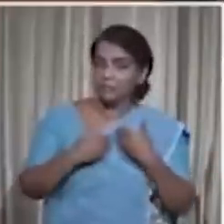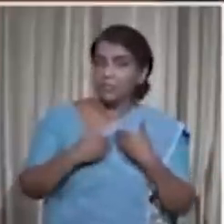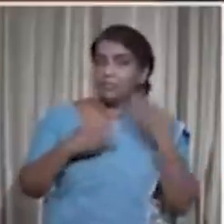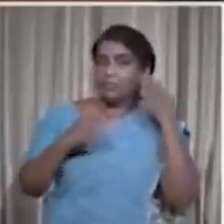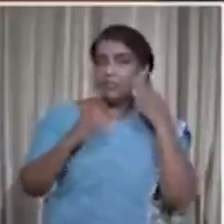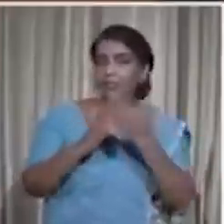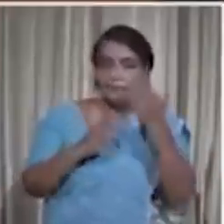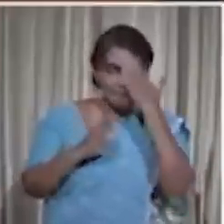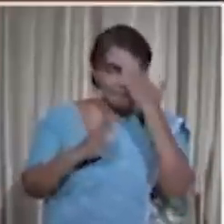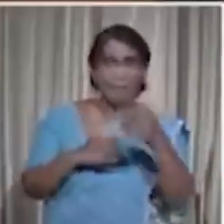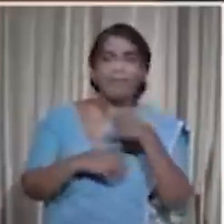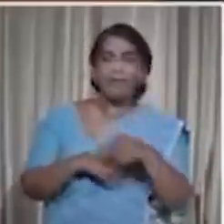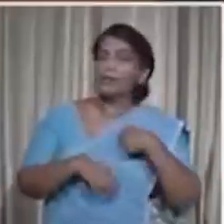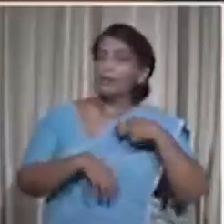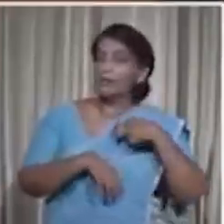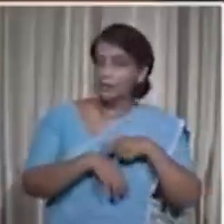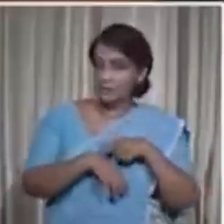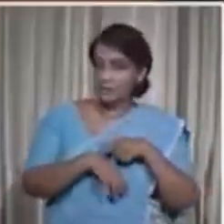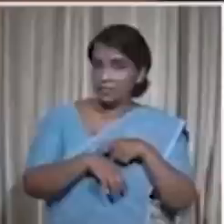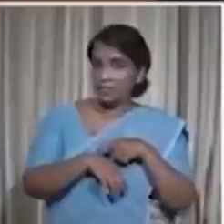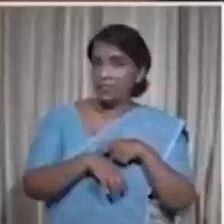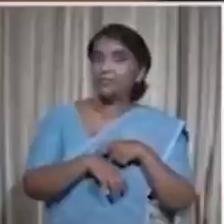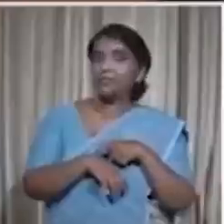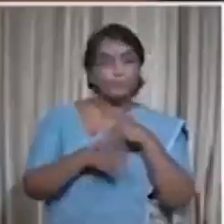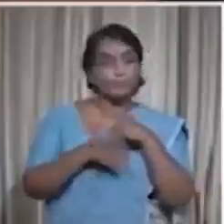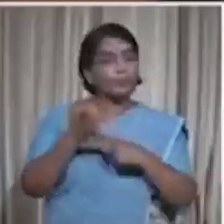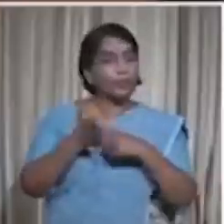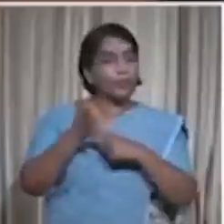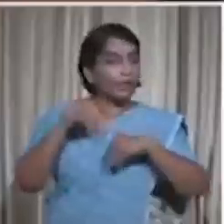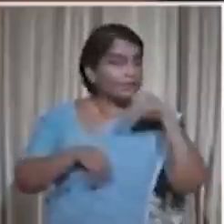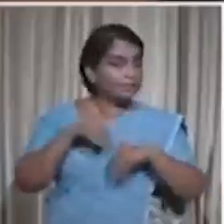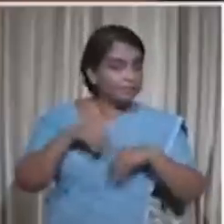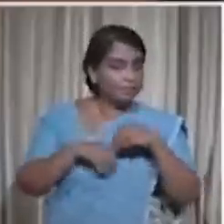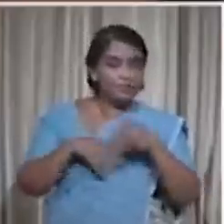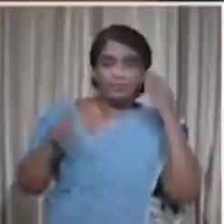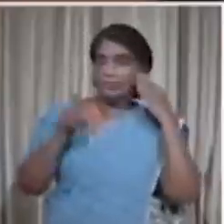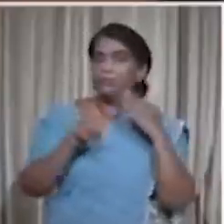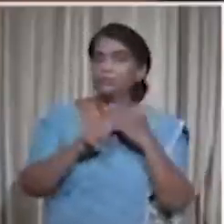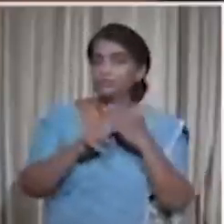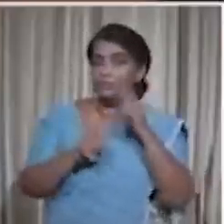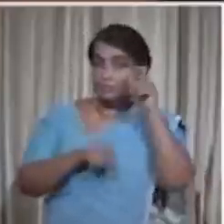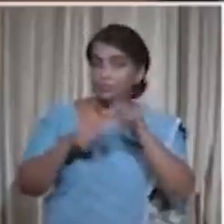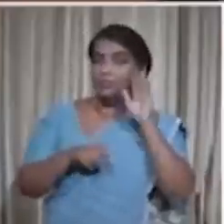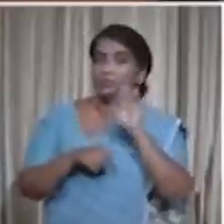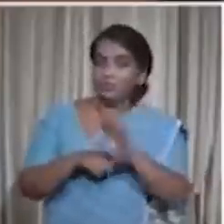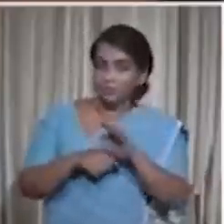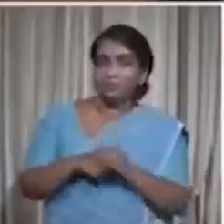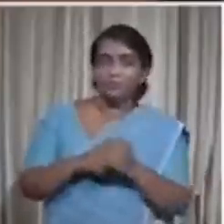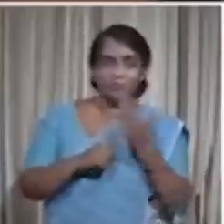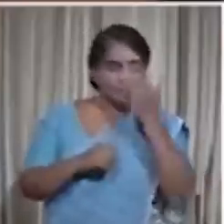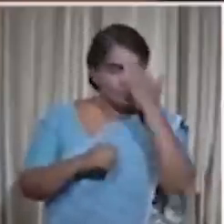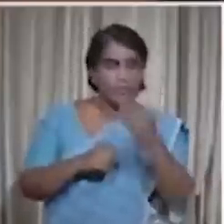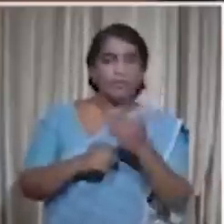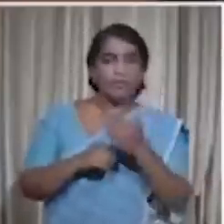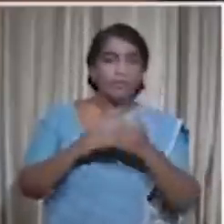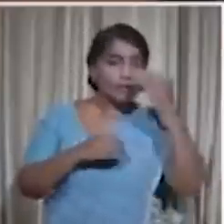இந்த இடத்திலே சுயநலமான அரசியல் நடவடிக்கைகளை மேற்கொள்ளாது தயவுடன் கூறிக்கொள்கின்றோம். அடுத்த தலைமுறை இன்று